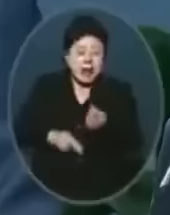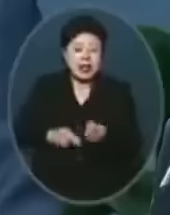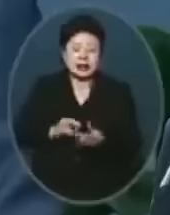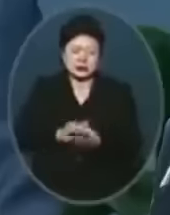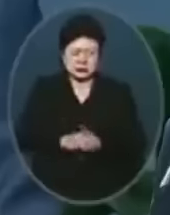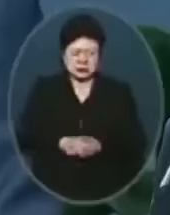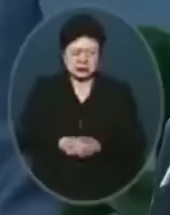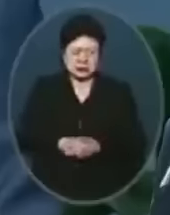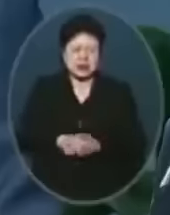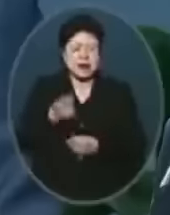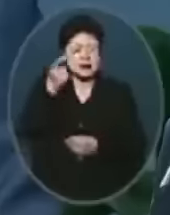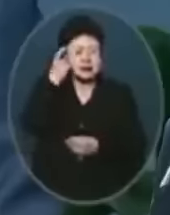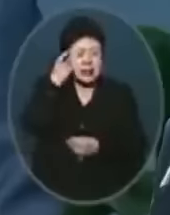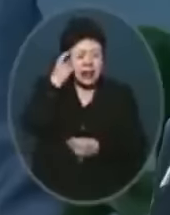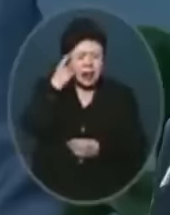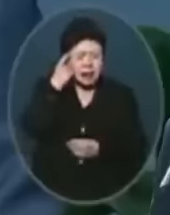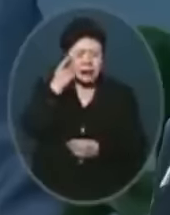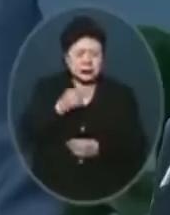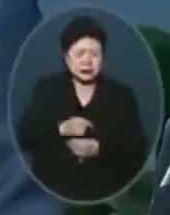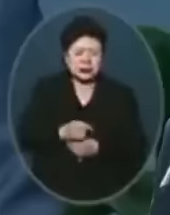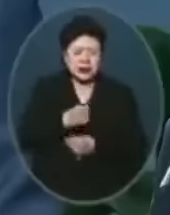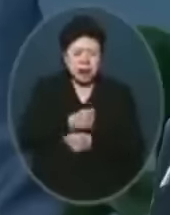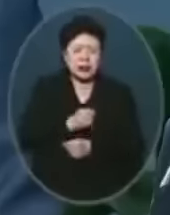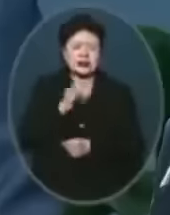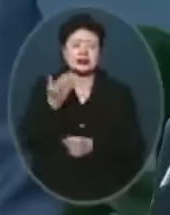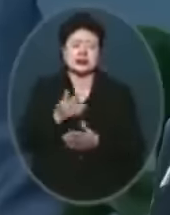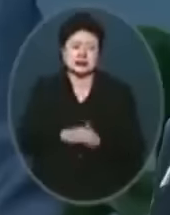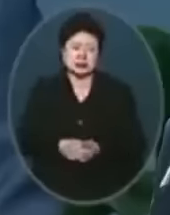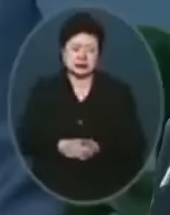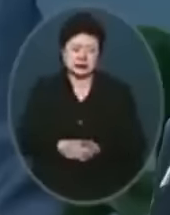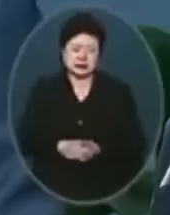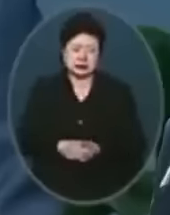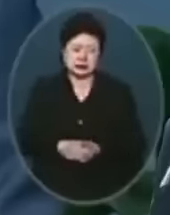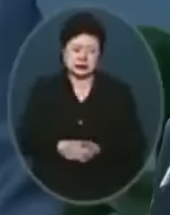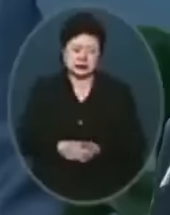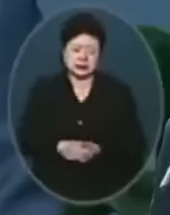팔아먹을 생각을 했습니다.